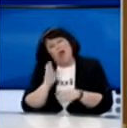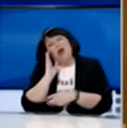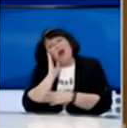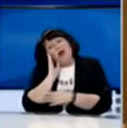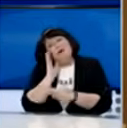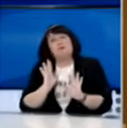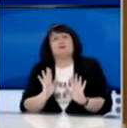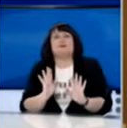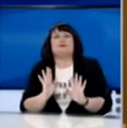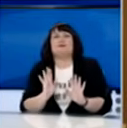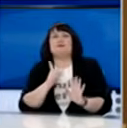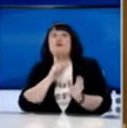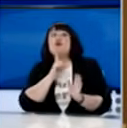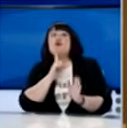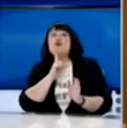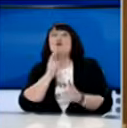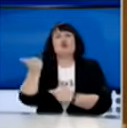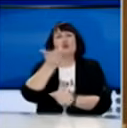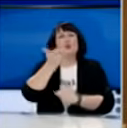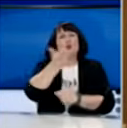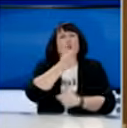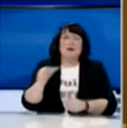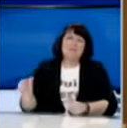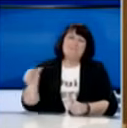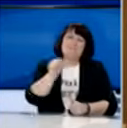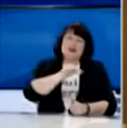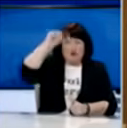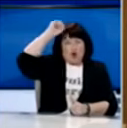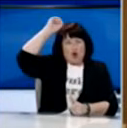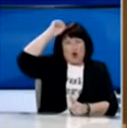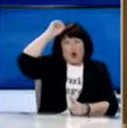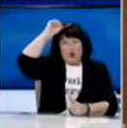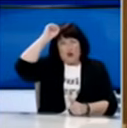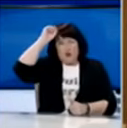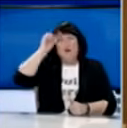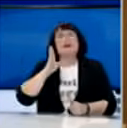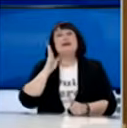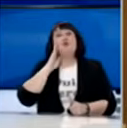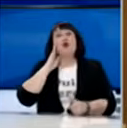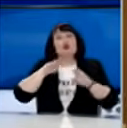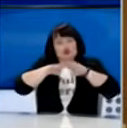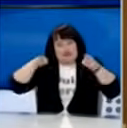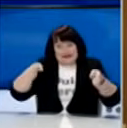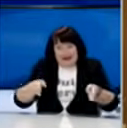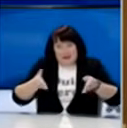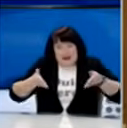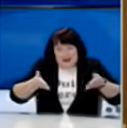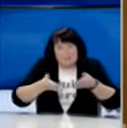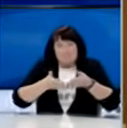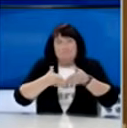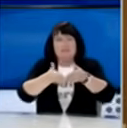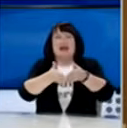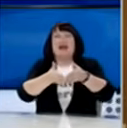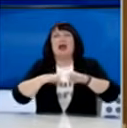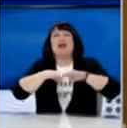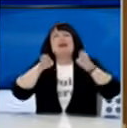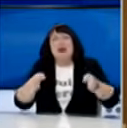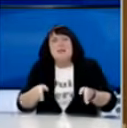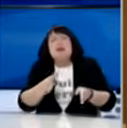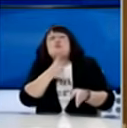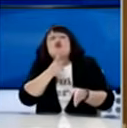οι πυροσβέστες που επέστρεφαν από την Ρόδο, κοιμόντουσαν στα τραπέζια των πλοίων, τόσο πολύ τους εκτιμάτε όταν